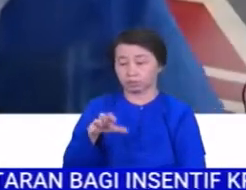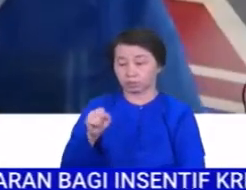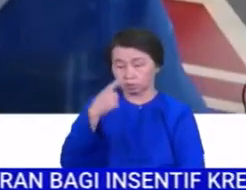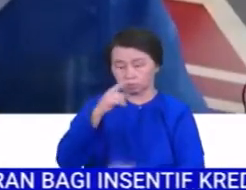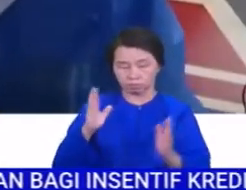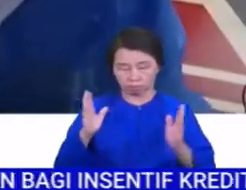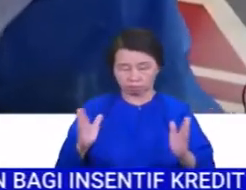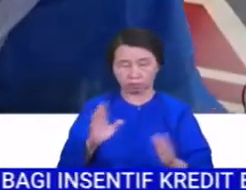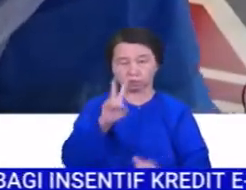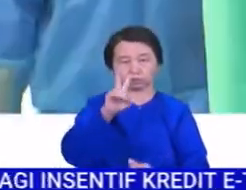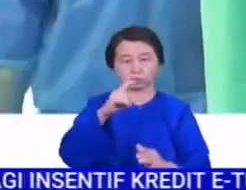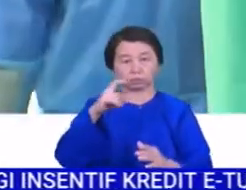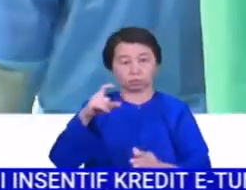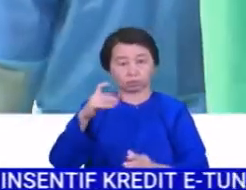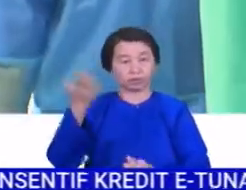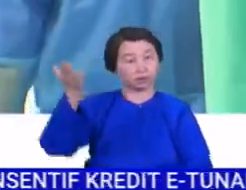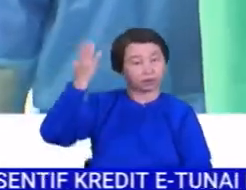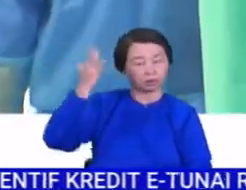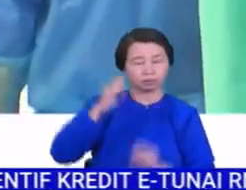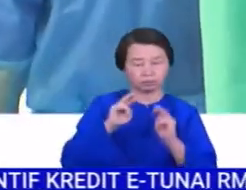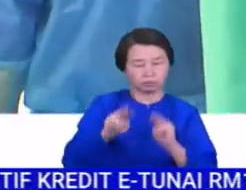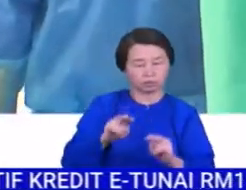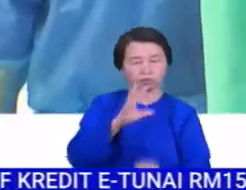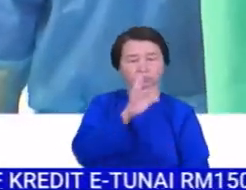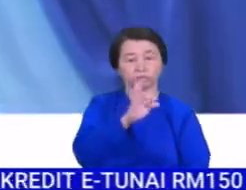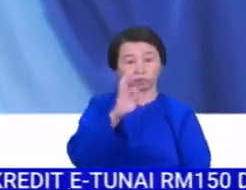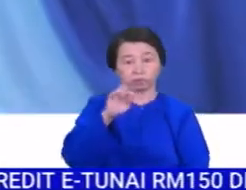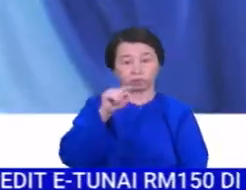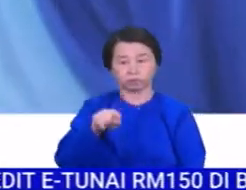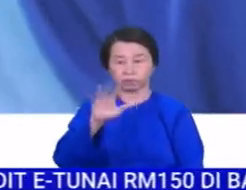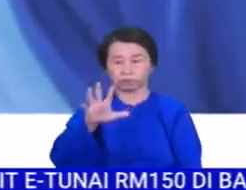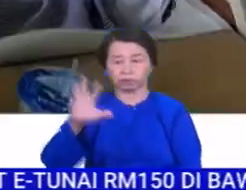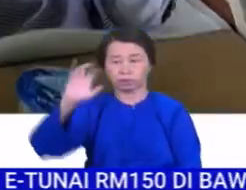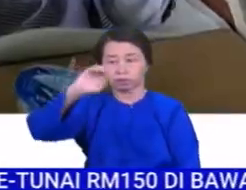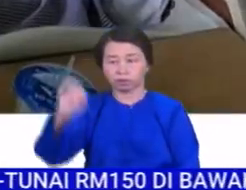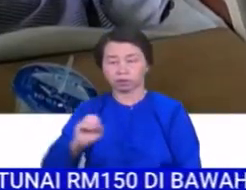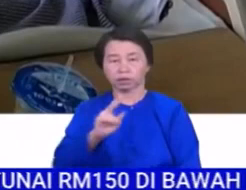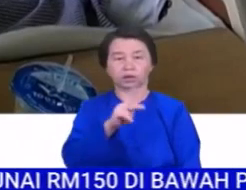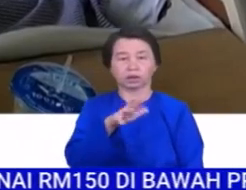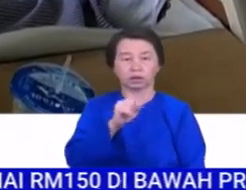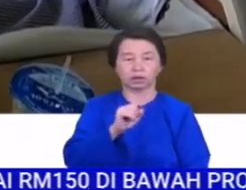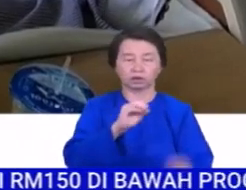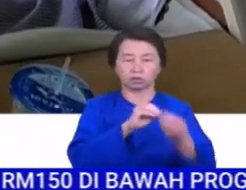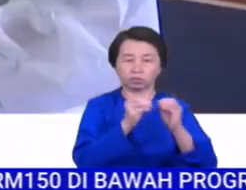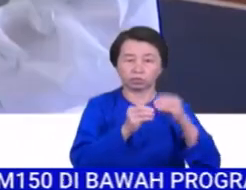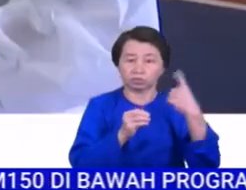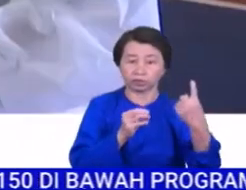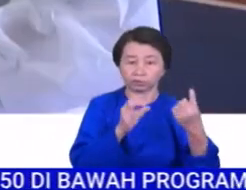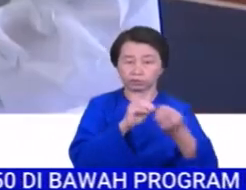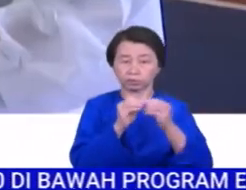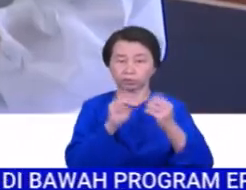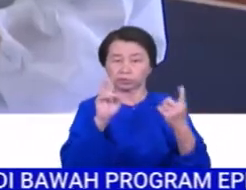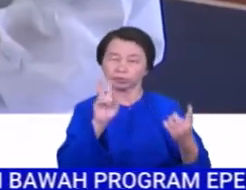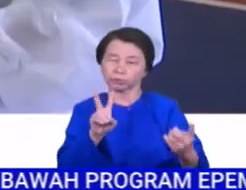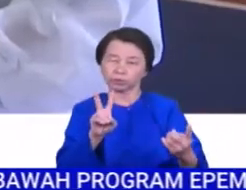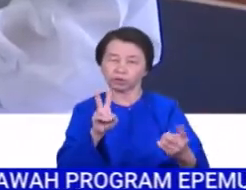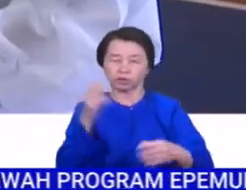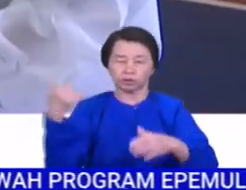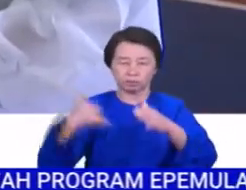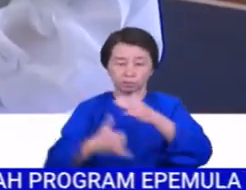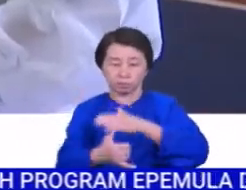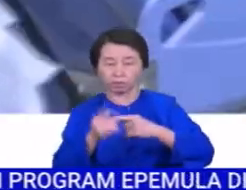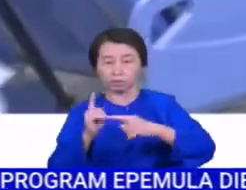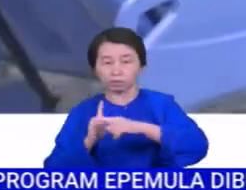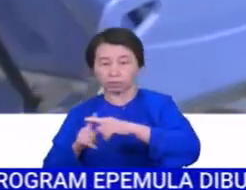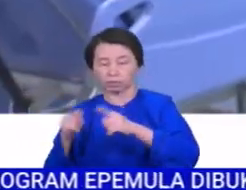untuk tempoh 2 bulan lepas mendapati 99.5% kes adalah kategori 1 dan 2, malah kemasukan kes